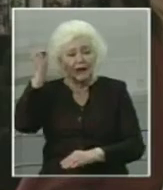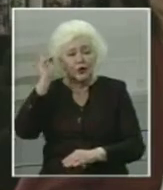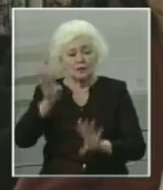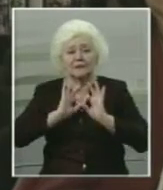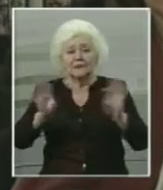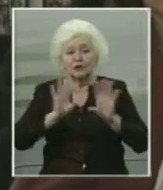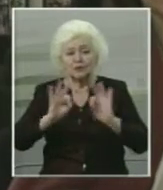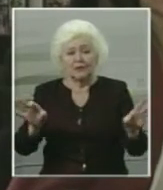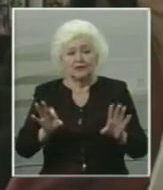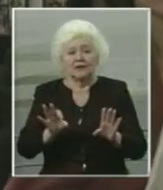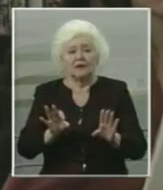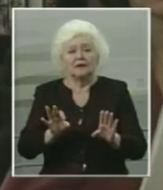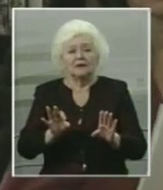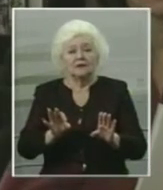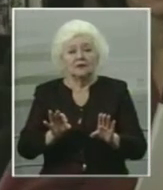розповідає і його